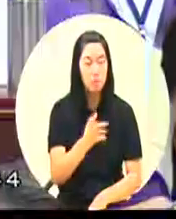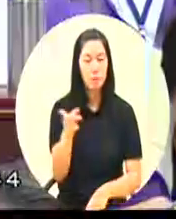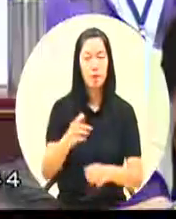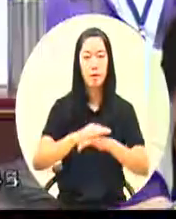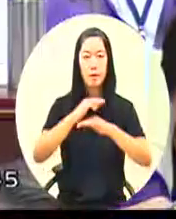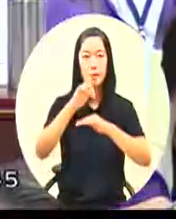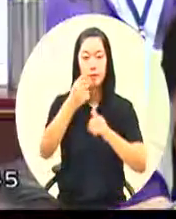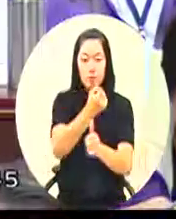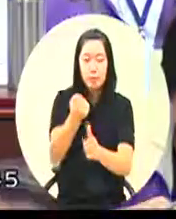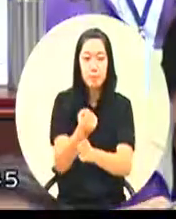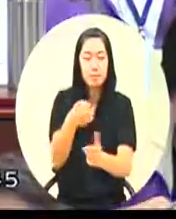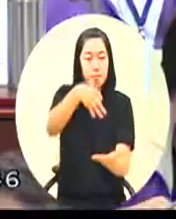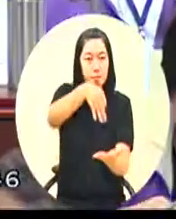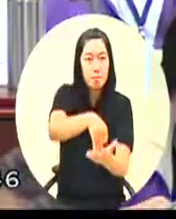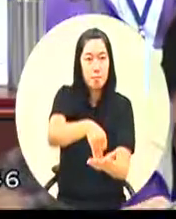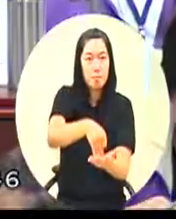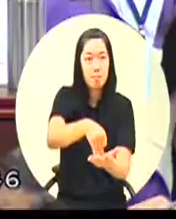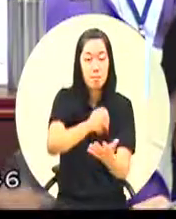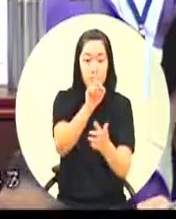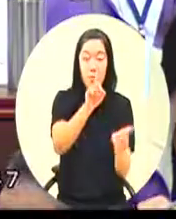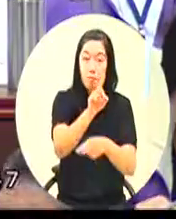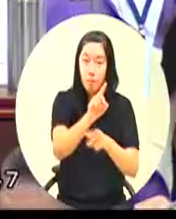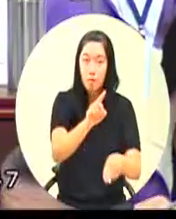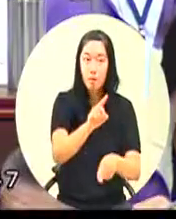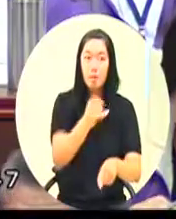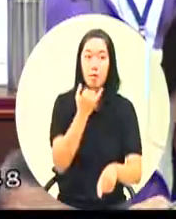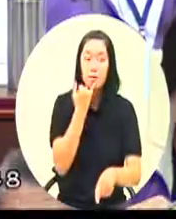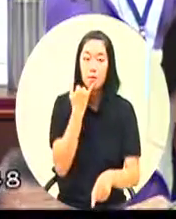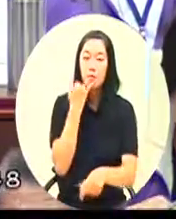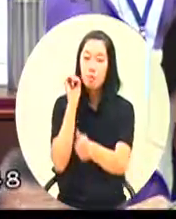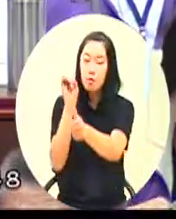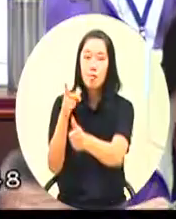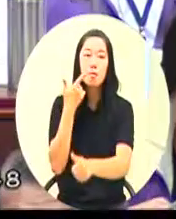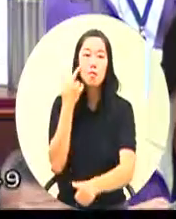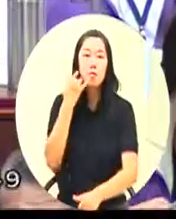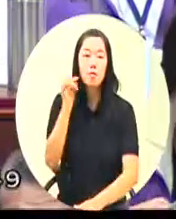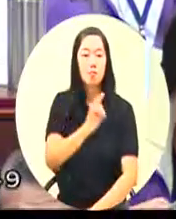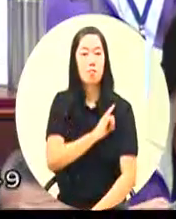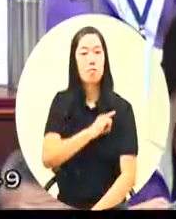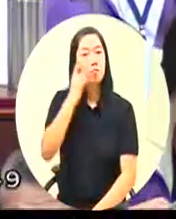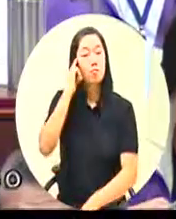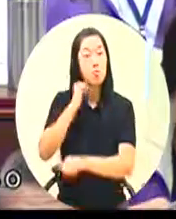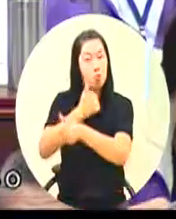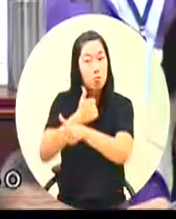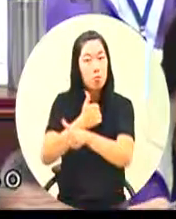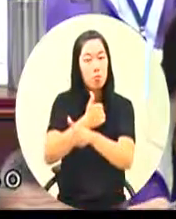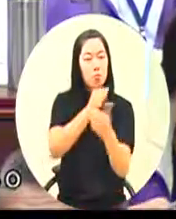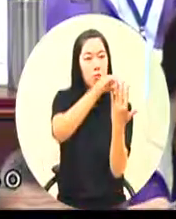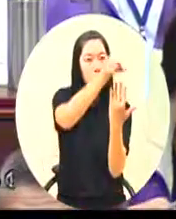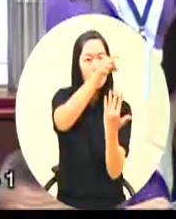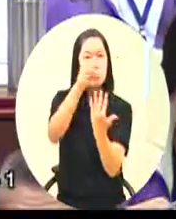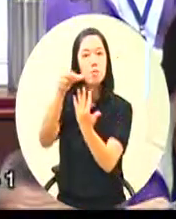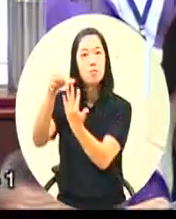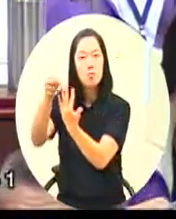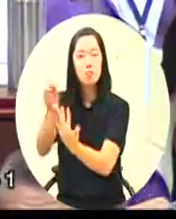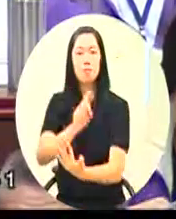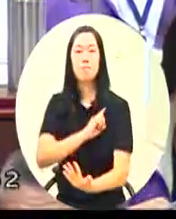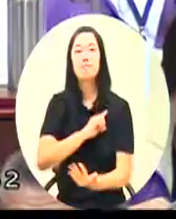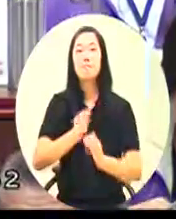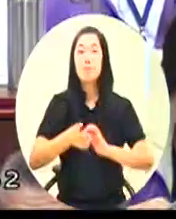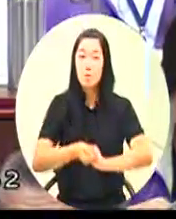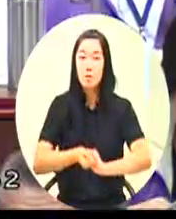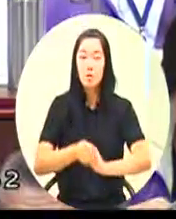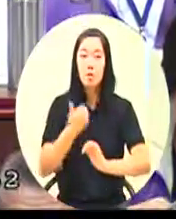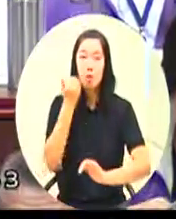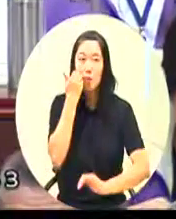一元，那会就是让家长这边去考量，就是说他要选择哪一间幼儿园去报名，那没